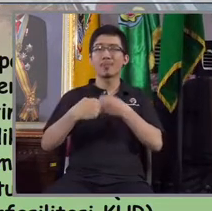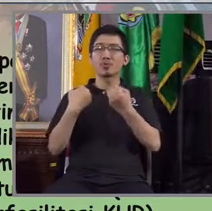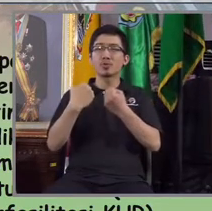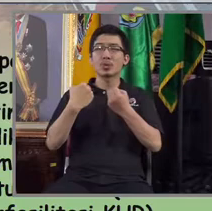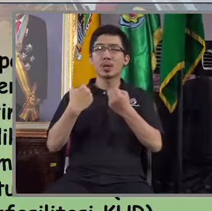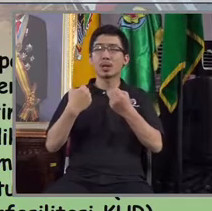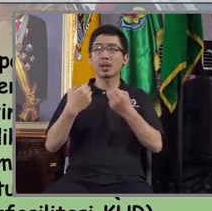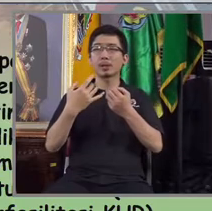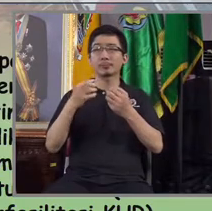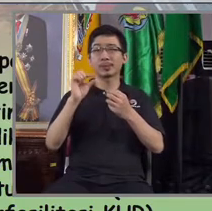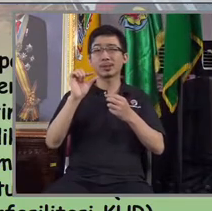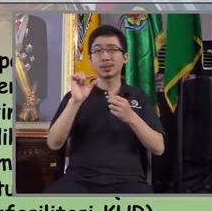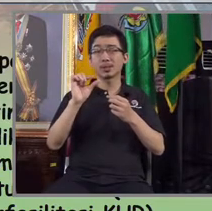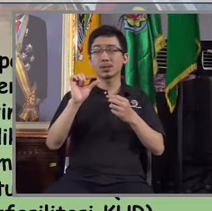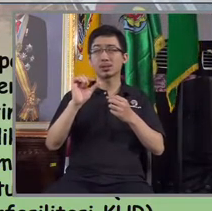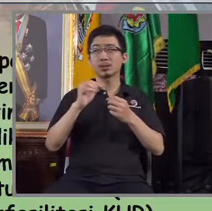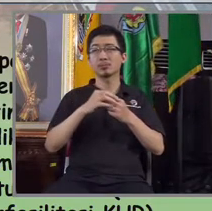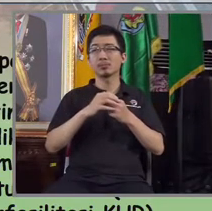besar